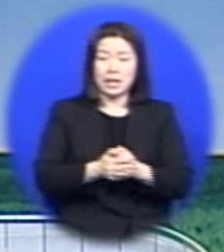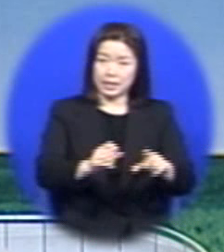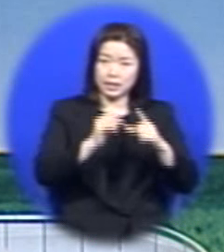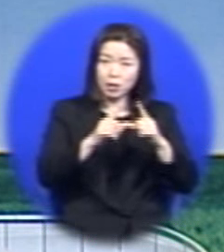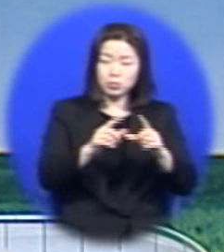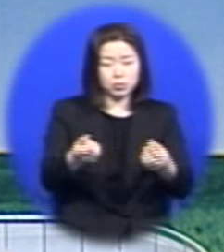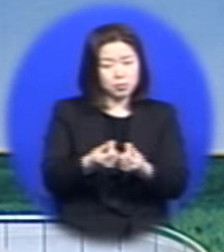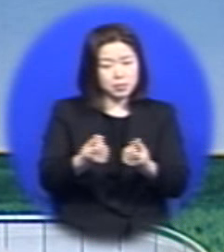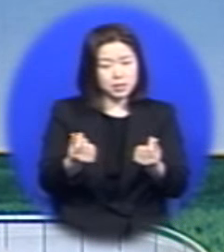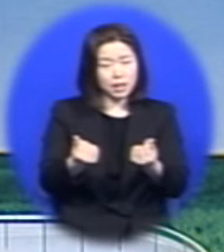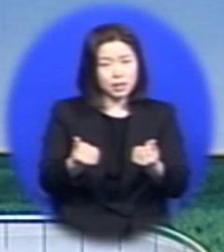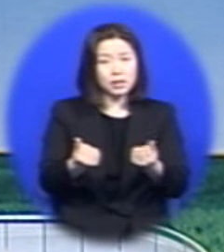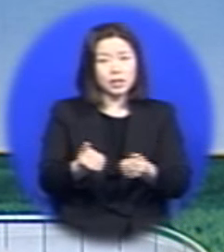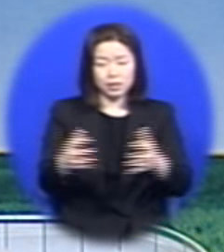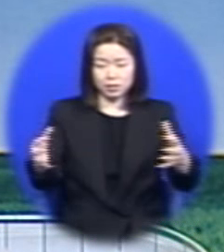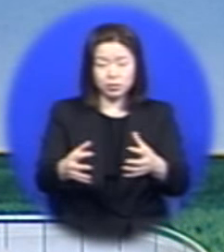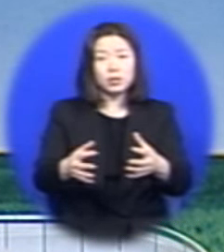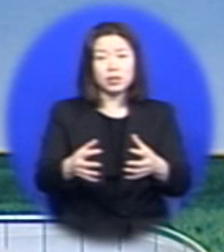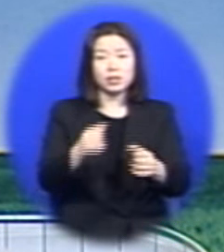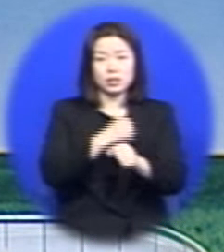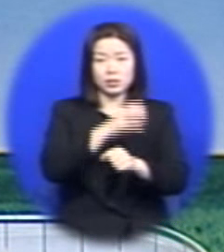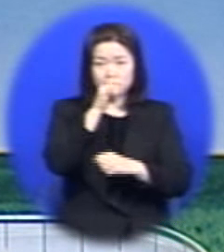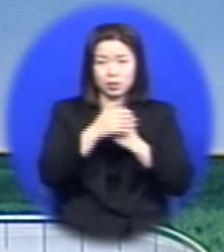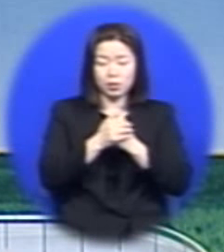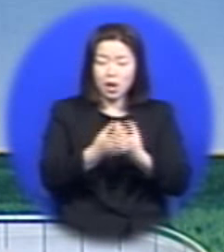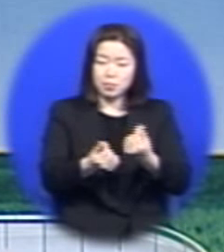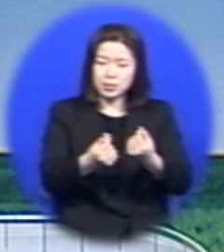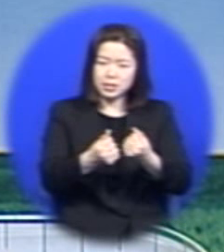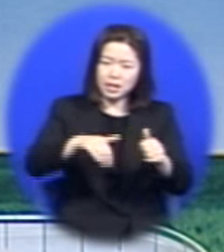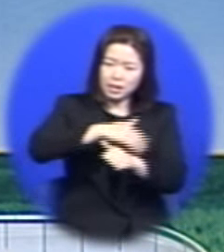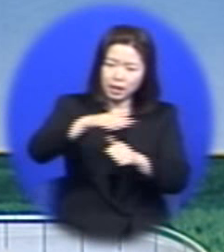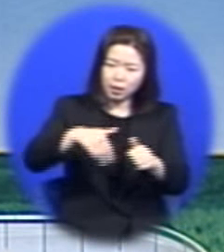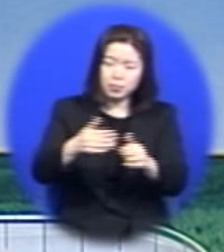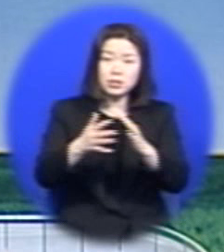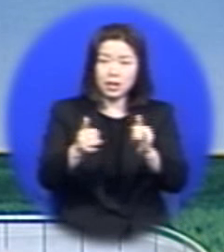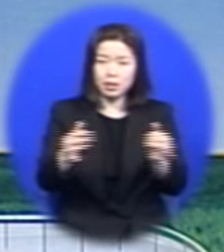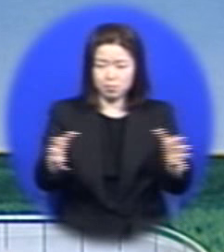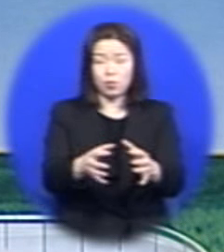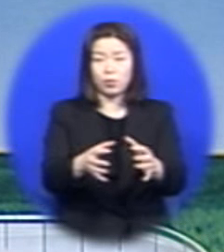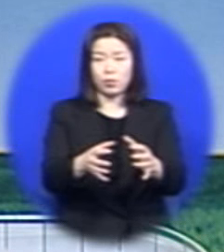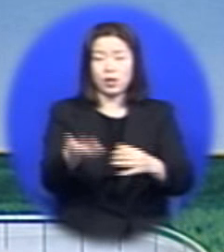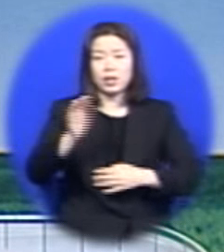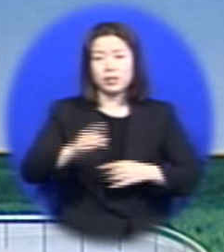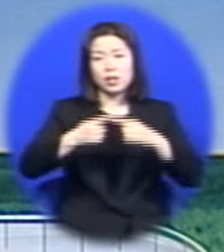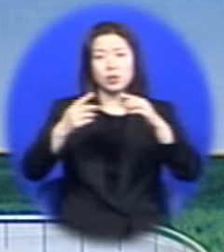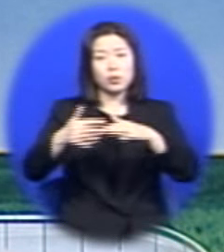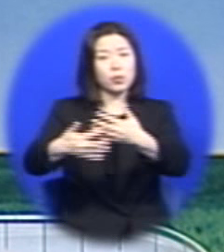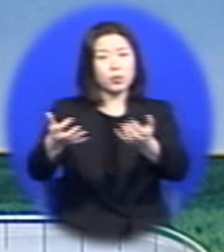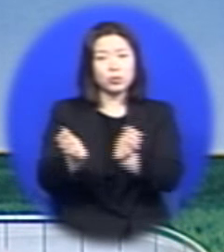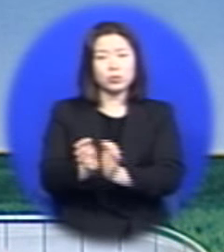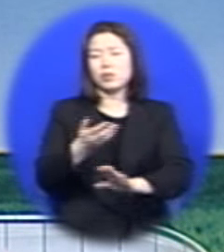대부분은 비슷한 또래들끼리 모이잖아요. 비슷한 형편에 있는 사람들끼리 모이잖아요. 근데 교회 공동체는